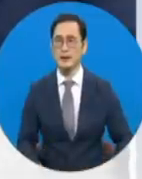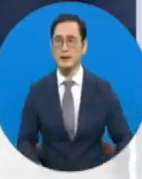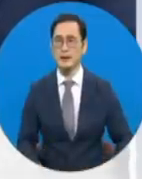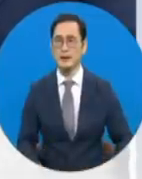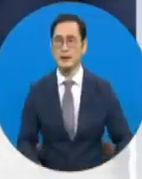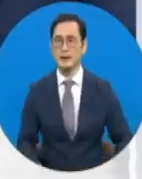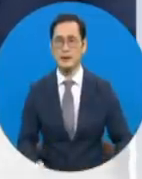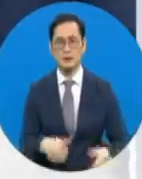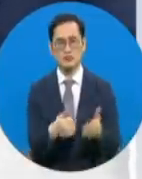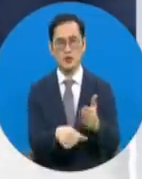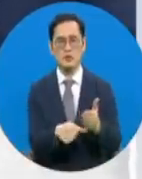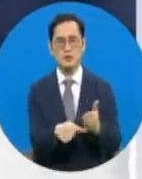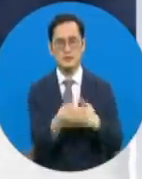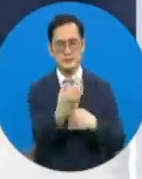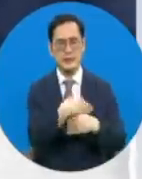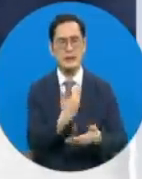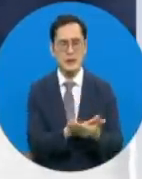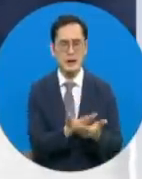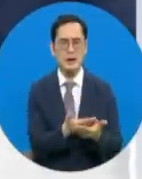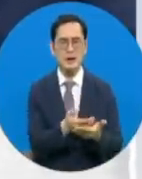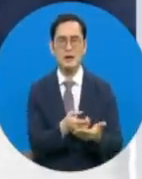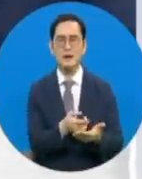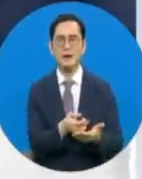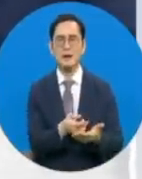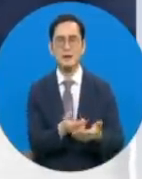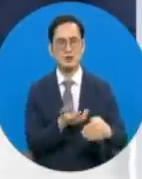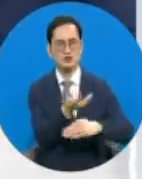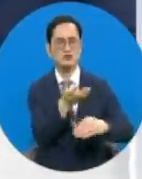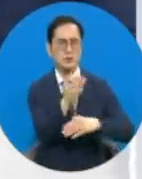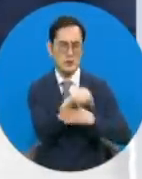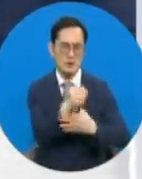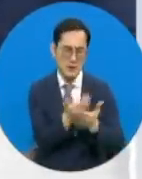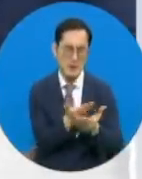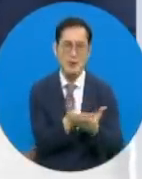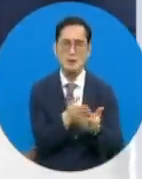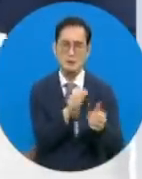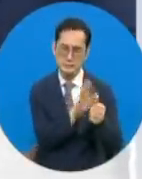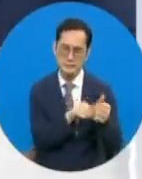하고 오히려 그렇게 관계를 풀어야 되지 않을까 하는 고민이 있습니다. 네.